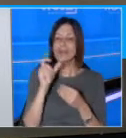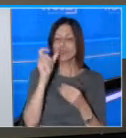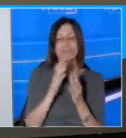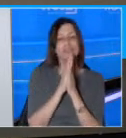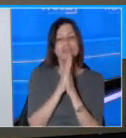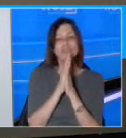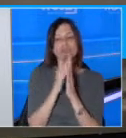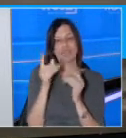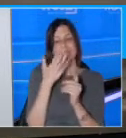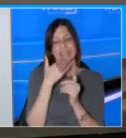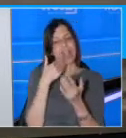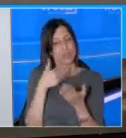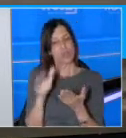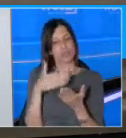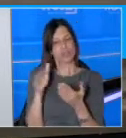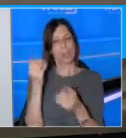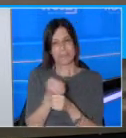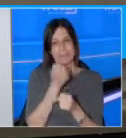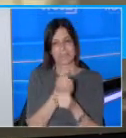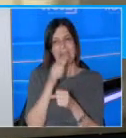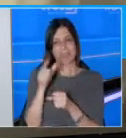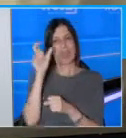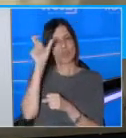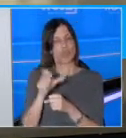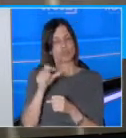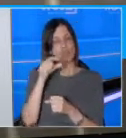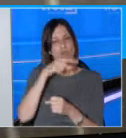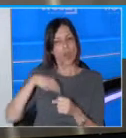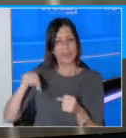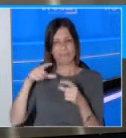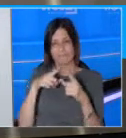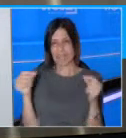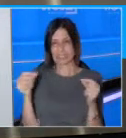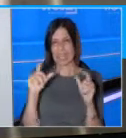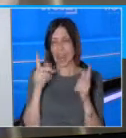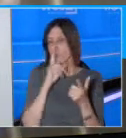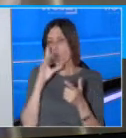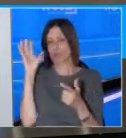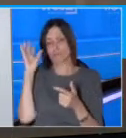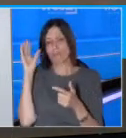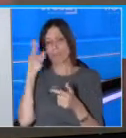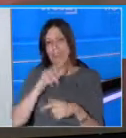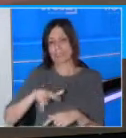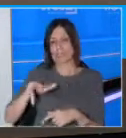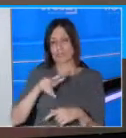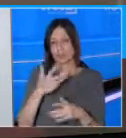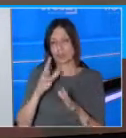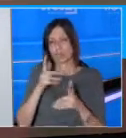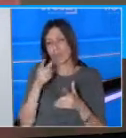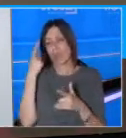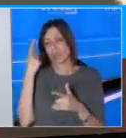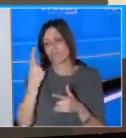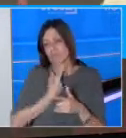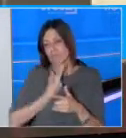כמעט שישראל תמשיך במבצע, אתה כאמור תושב העוטף, מדוע לא הקשבתם לציבור, ומה אתה חושב באופן